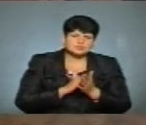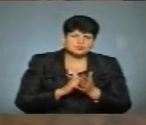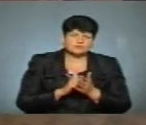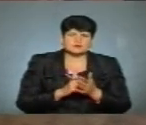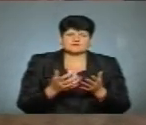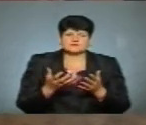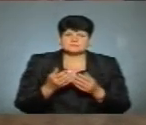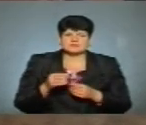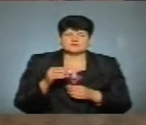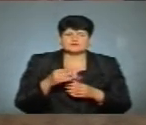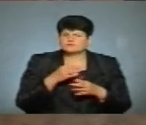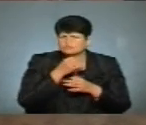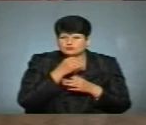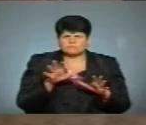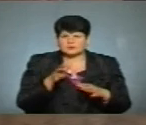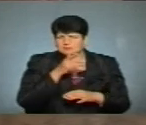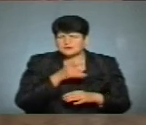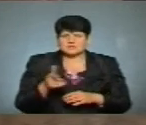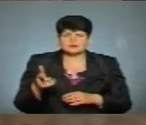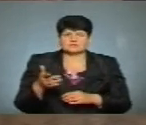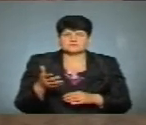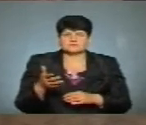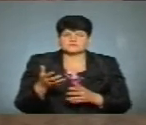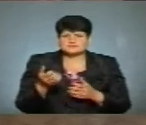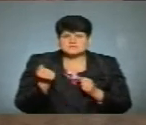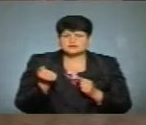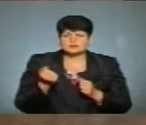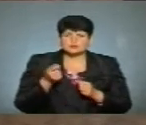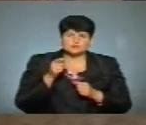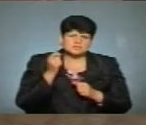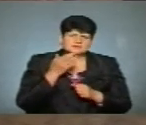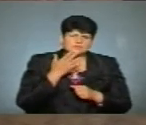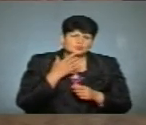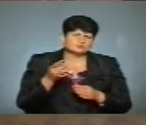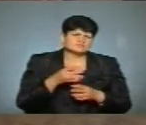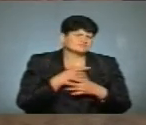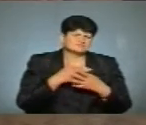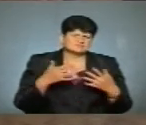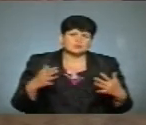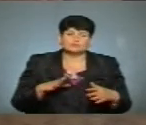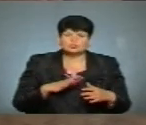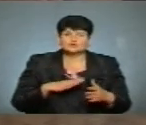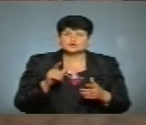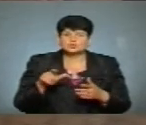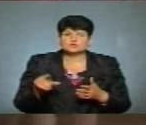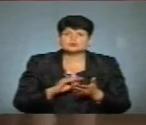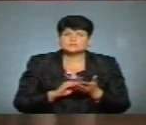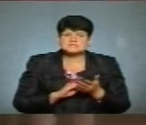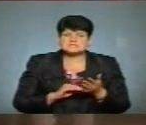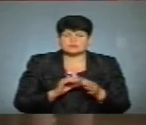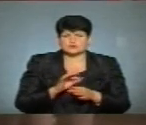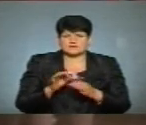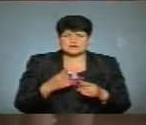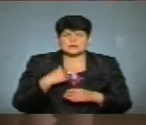візьмемо, якщо любу епоху візьмемо, так, чи Гетьманщини, чи Української Народної Республіки, були ті люди, які писали проекти, так,